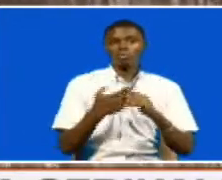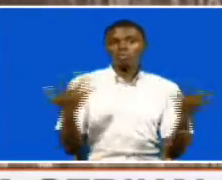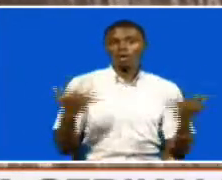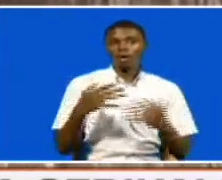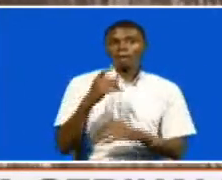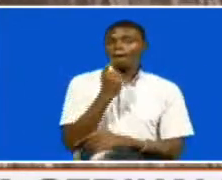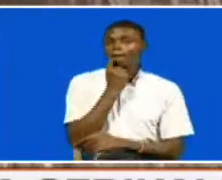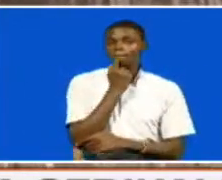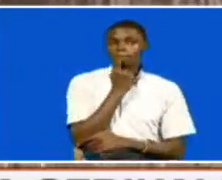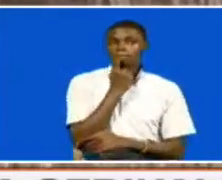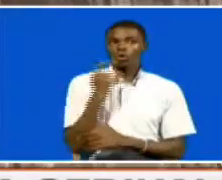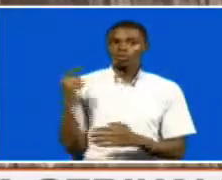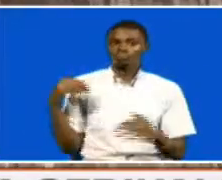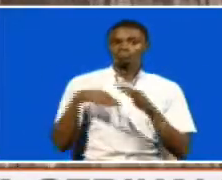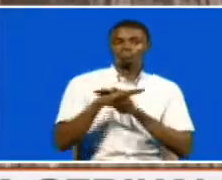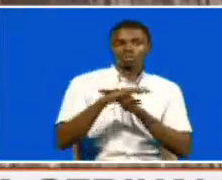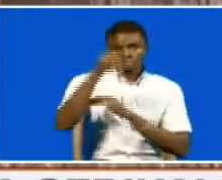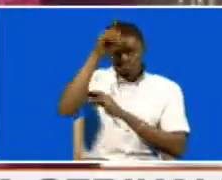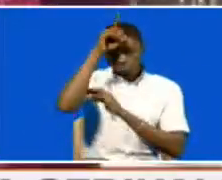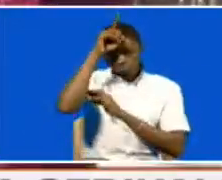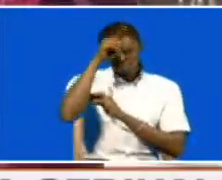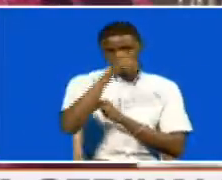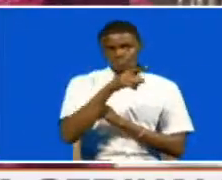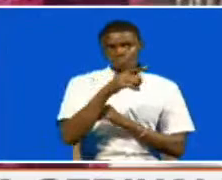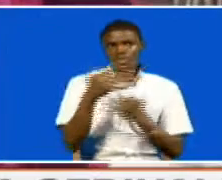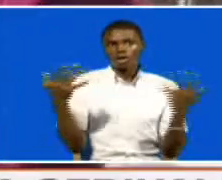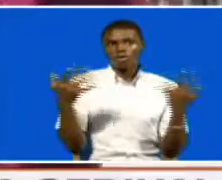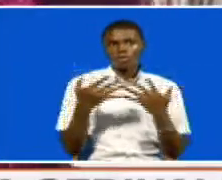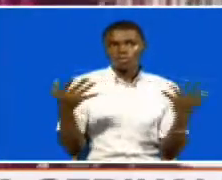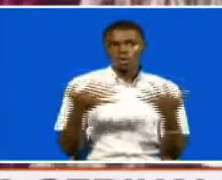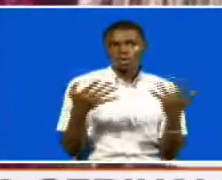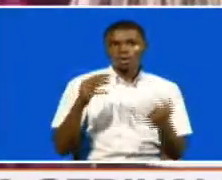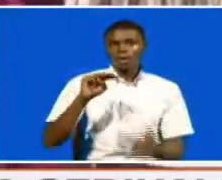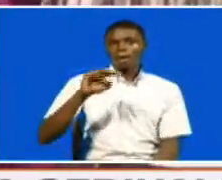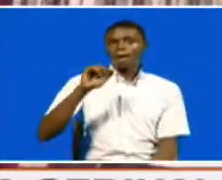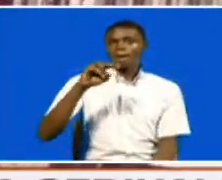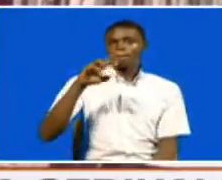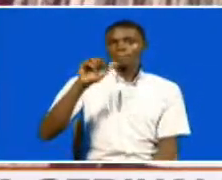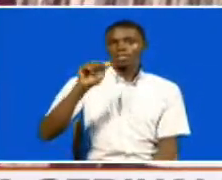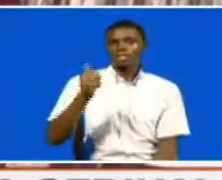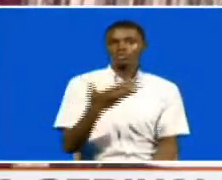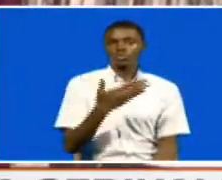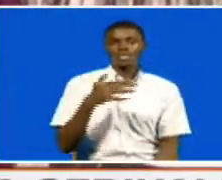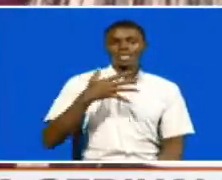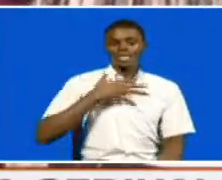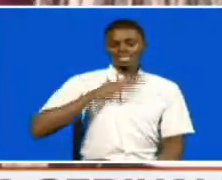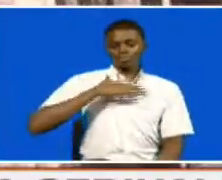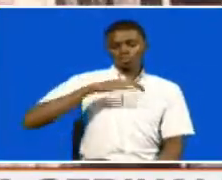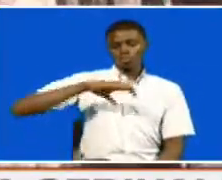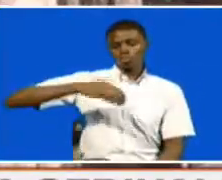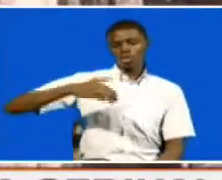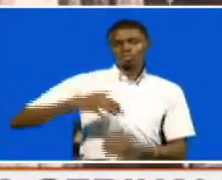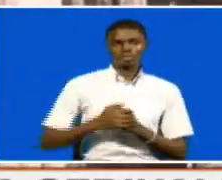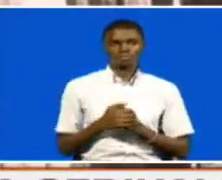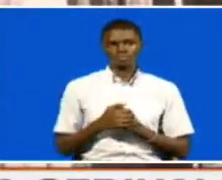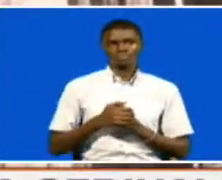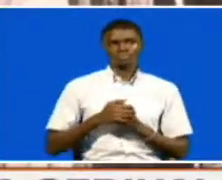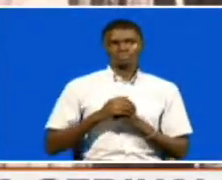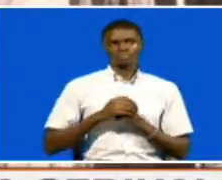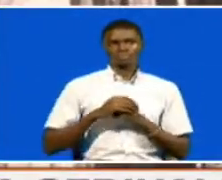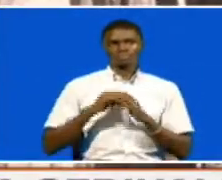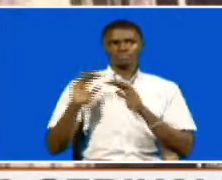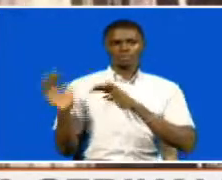Pokot kuvamia kijiji cha Dikiri kilichoko divisheni ya Malaso katika kaunti ya Samburu, huku wakipuuzilia